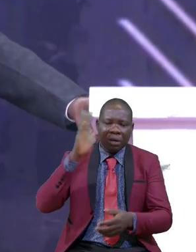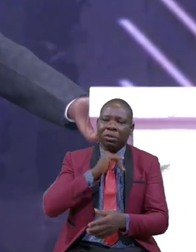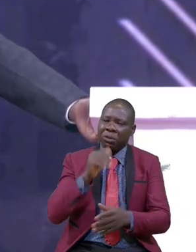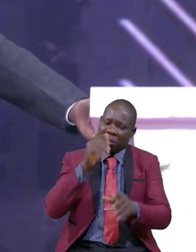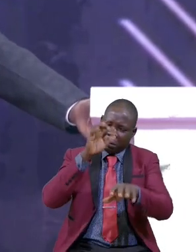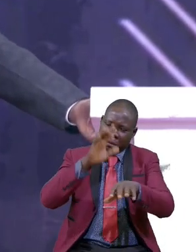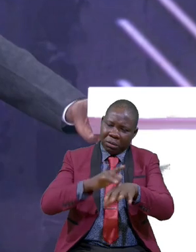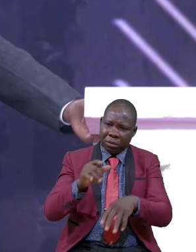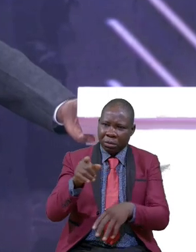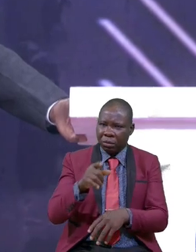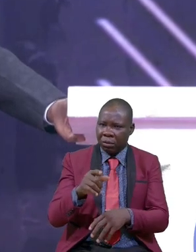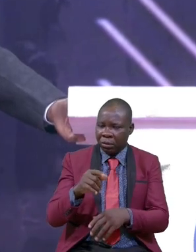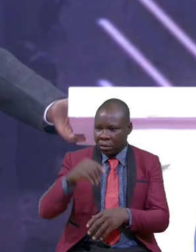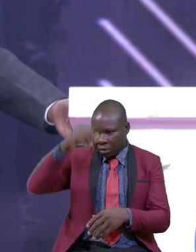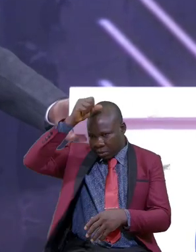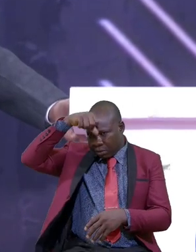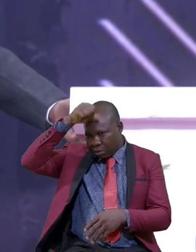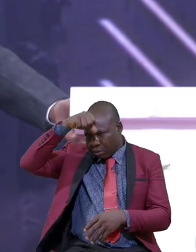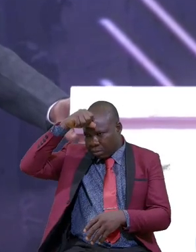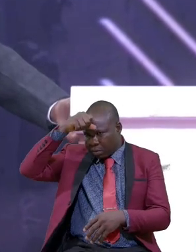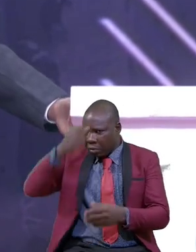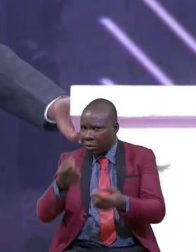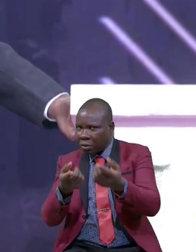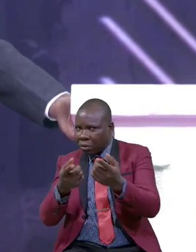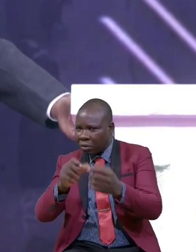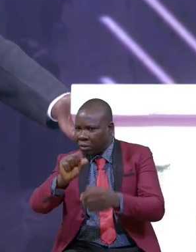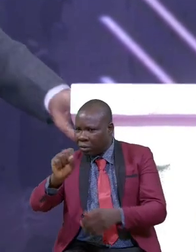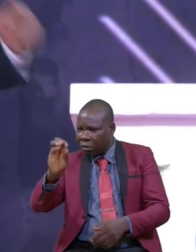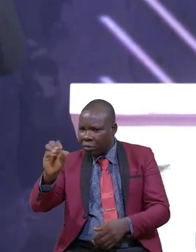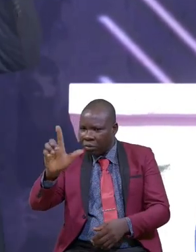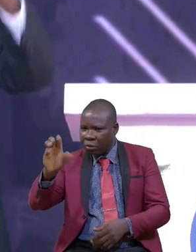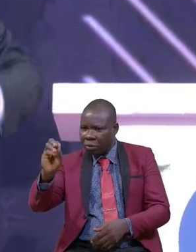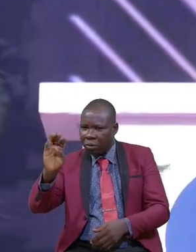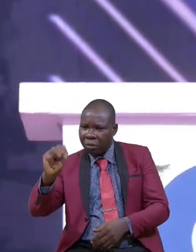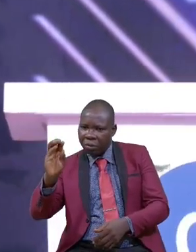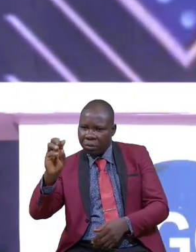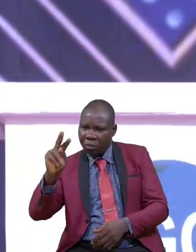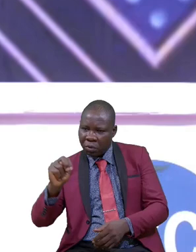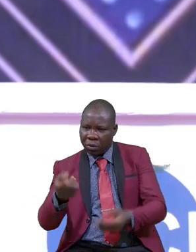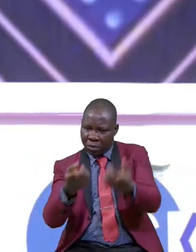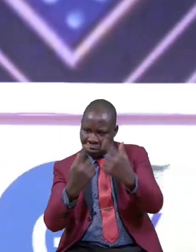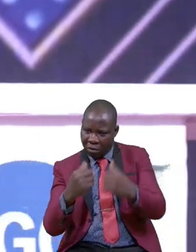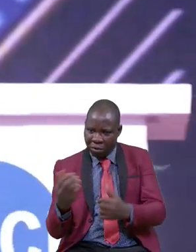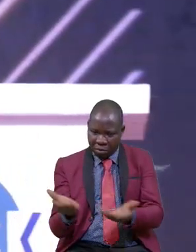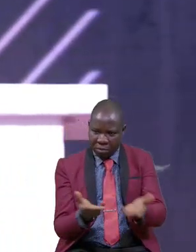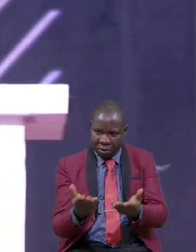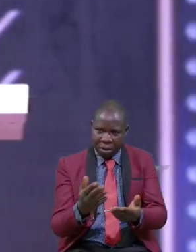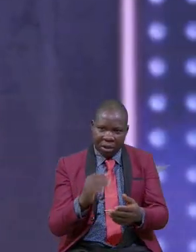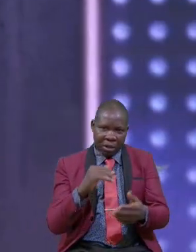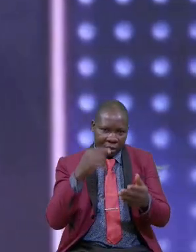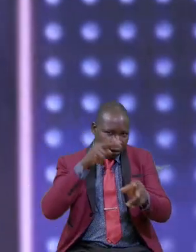ici. See that man. Tu vois cet homme-là. I told him I pardoned him. Que je l'ai pardonné, mais use wisdom. Utilise ta sagesse. And get him